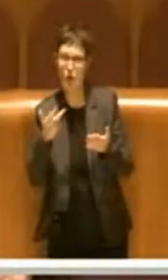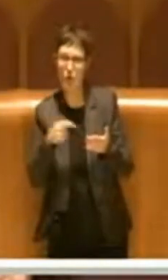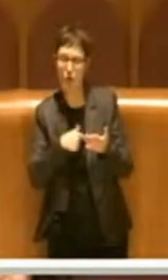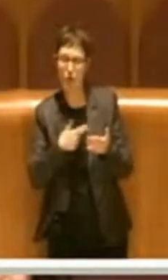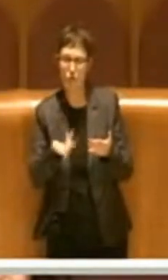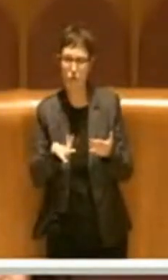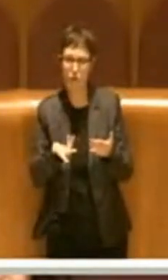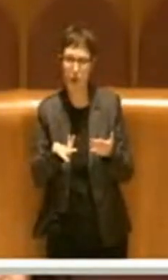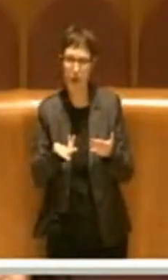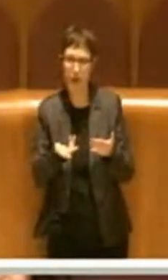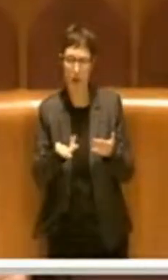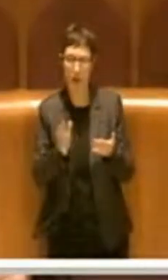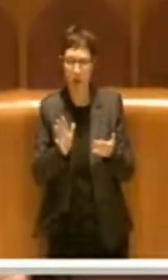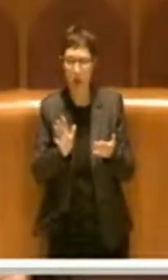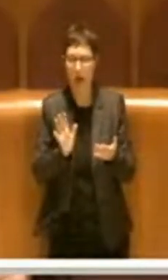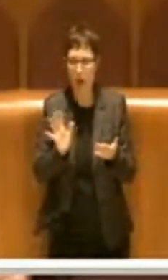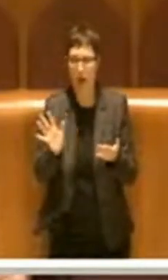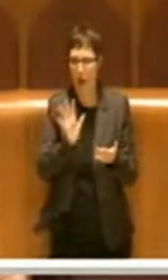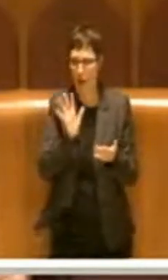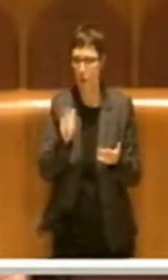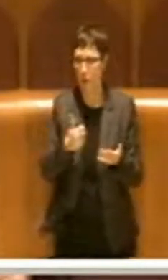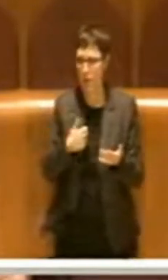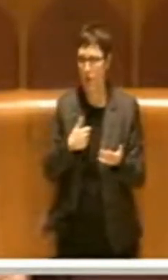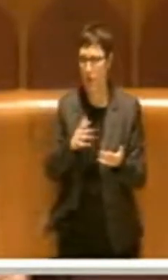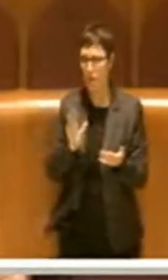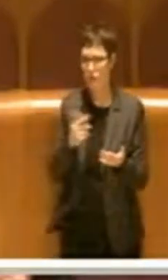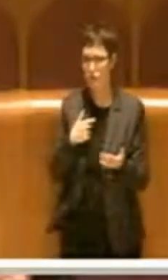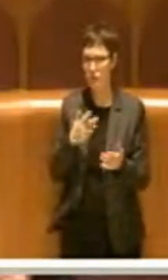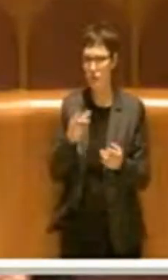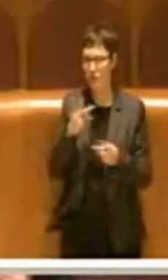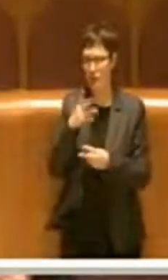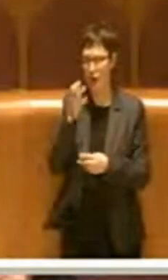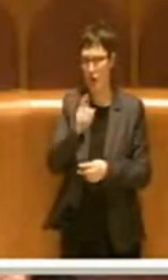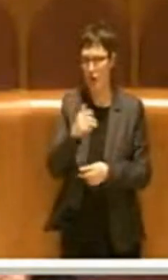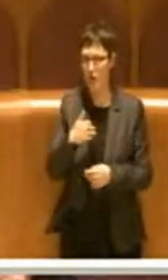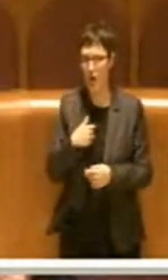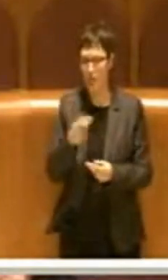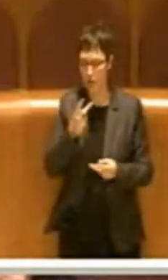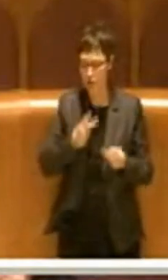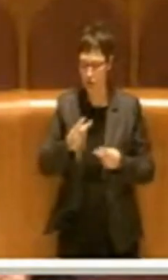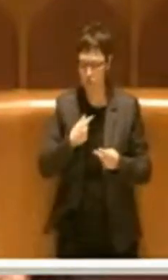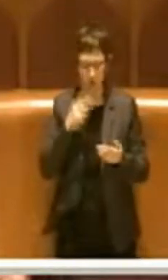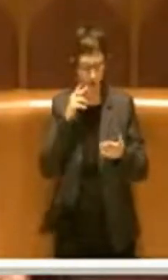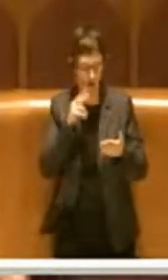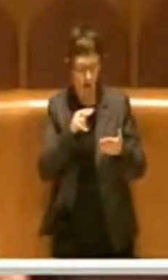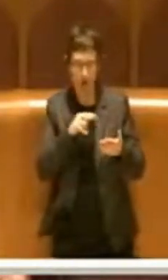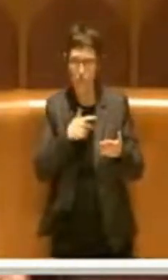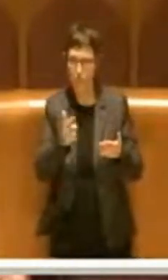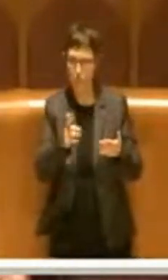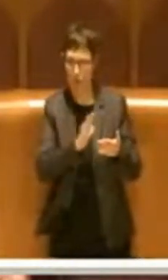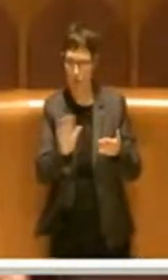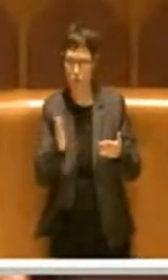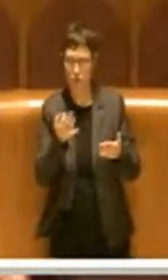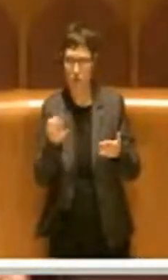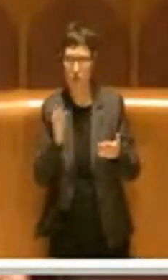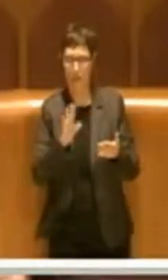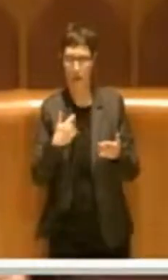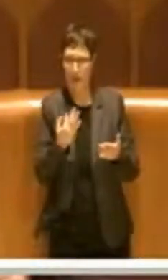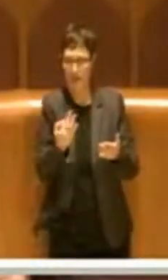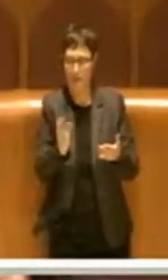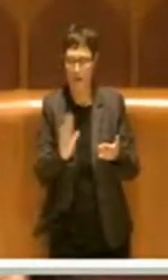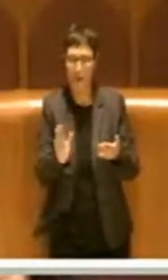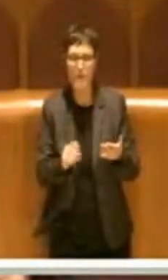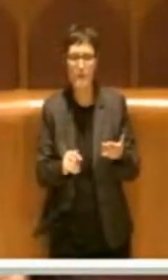Appunto, infatti io non. Ah, ecco, no, infatti non capivo, lo cercavo. Ok, va bene,